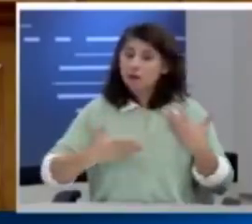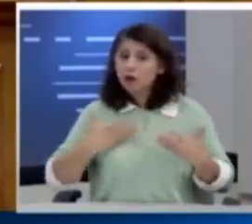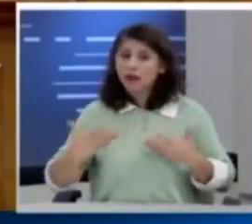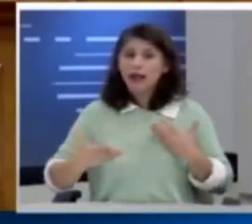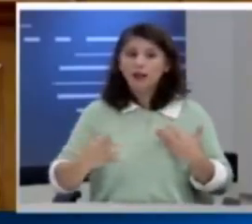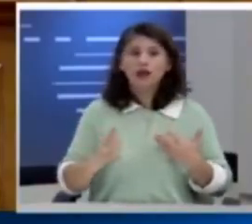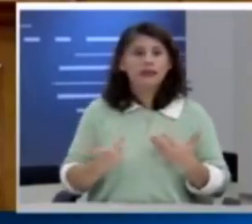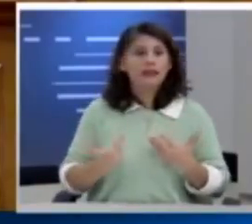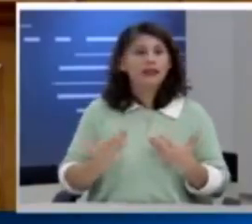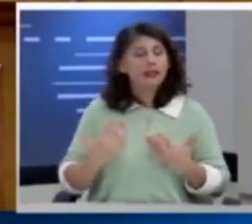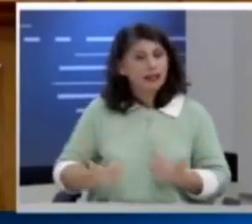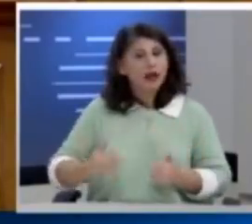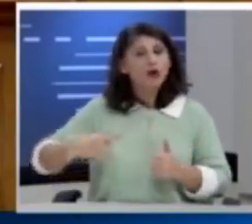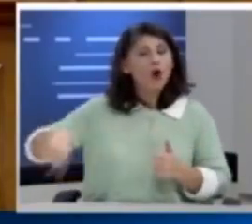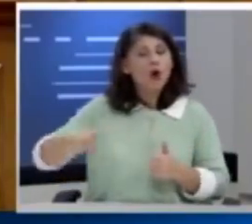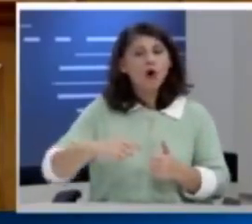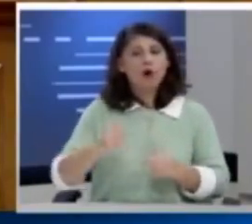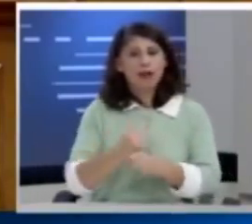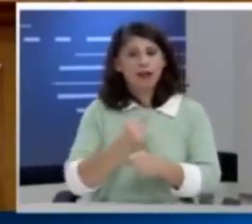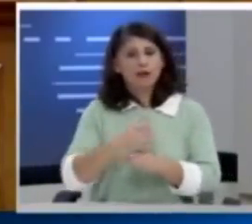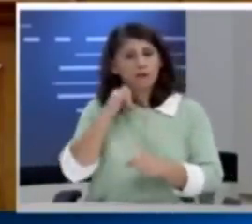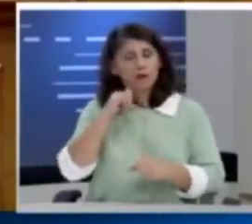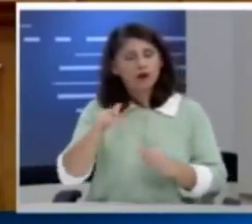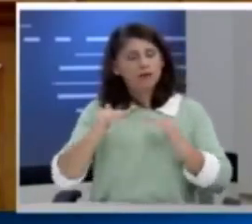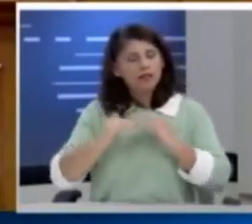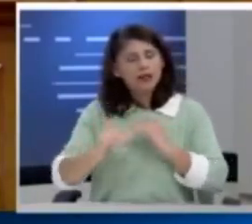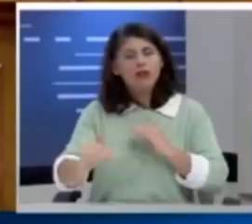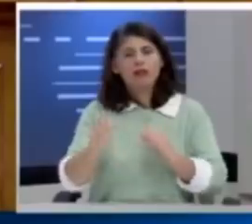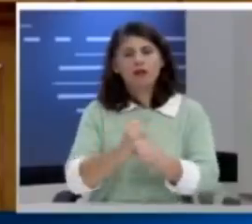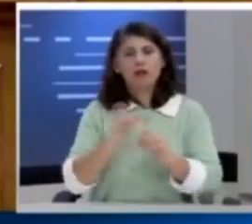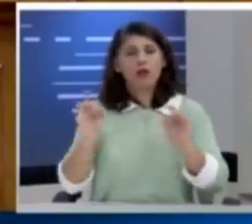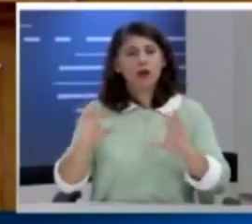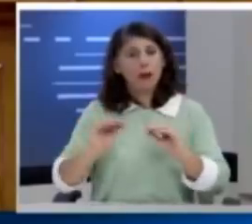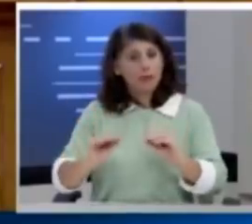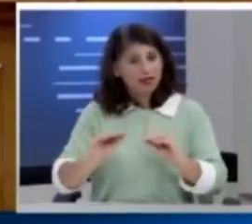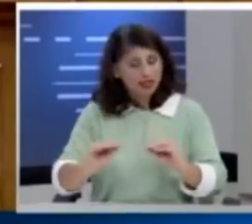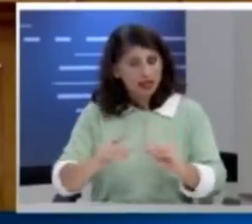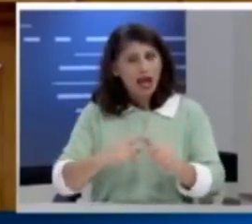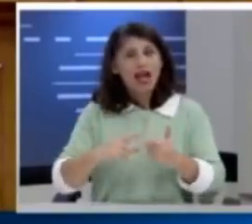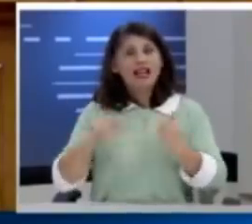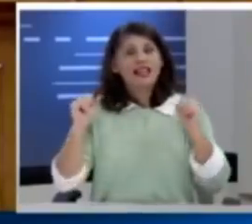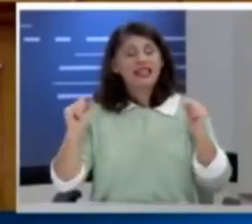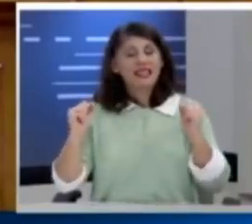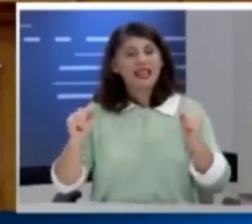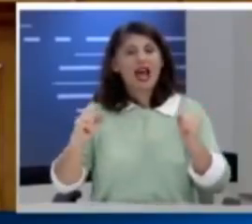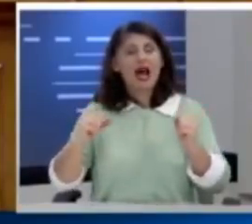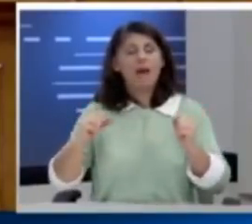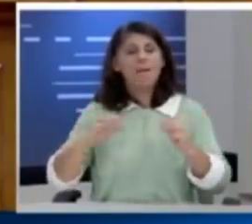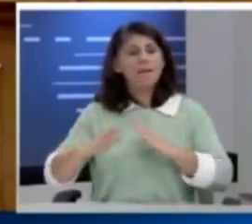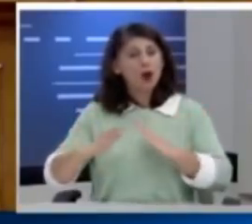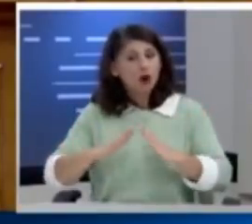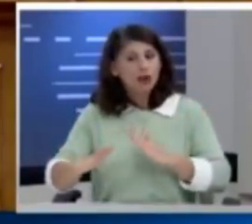είναι να έχουν όλοι οι εργαζόμενοι μόνιμη και σταθερή δουλειά, δωρεάν παιδεία, υγεία, πρόνοια,